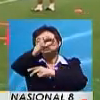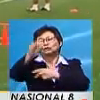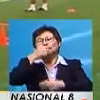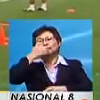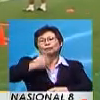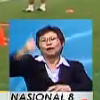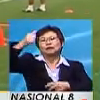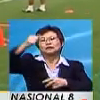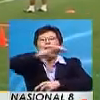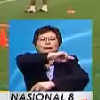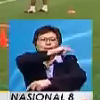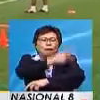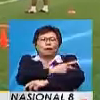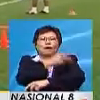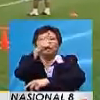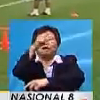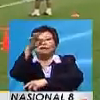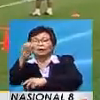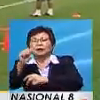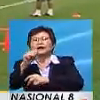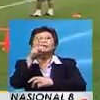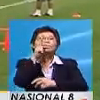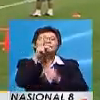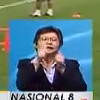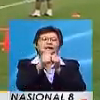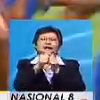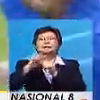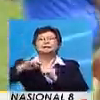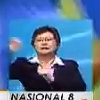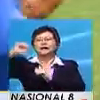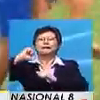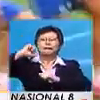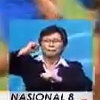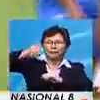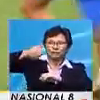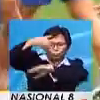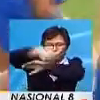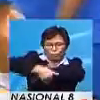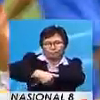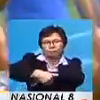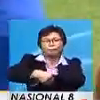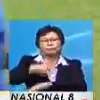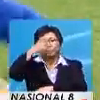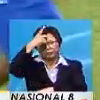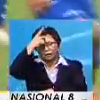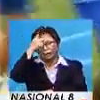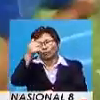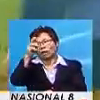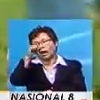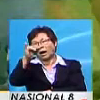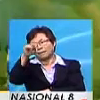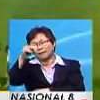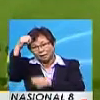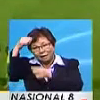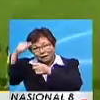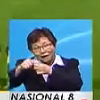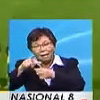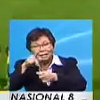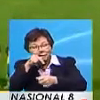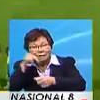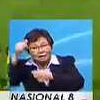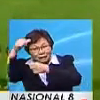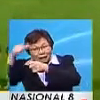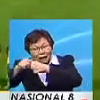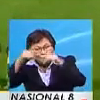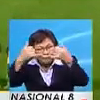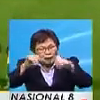FA antara Kedah dengan Sabah di stadium Darul aman Malam esok Dalam pada itu dat Aminuddin mengingatkan Lang merah agar